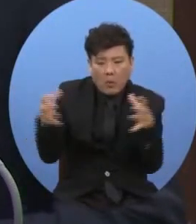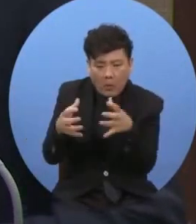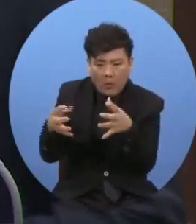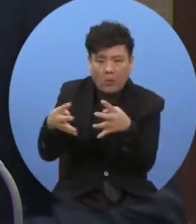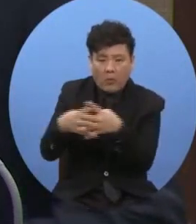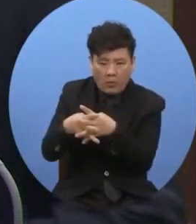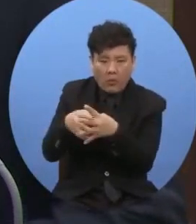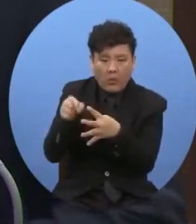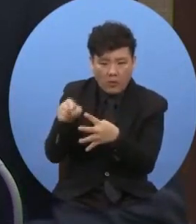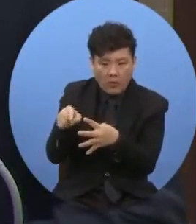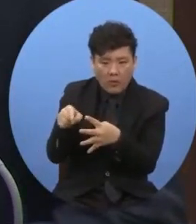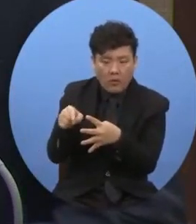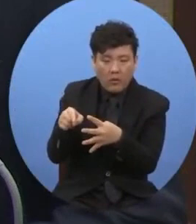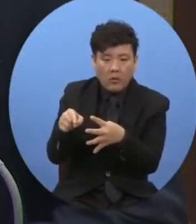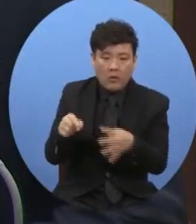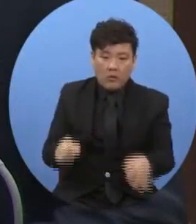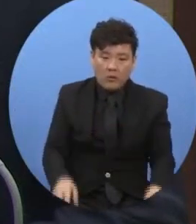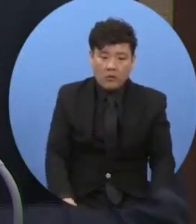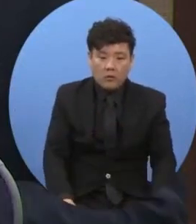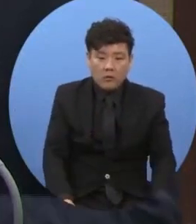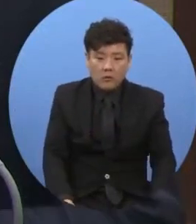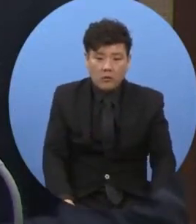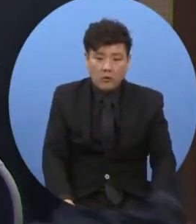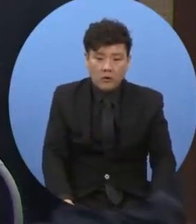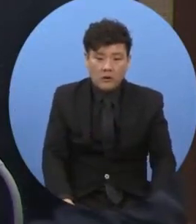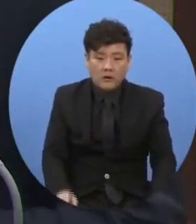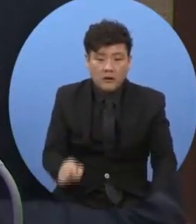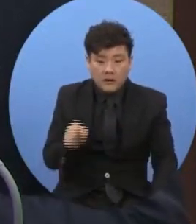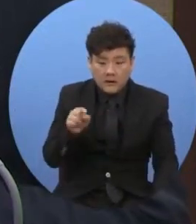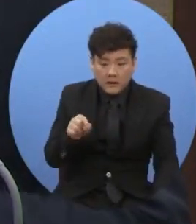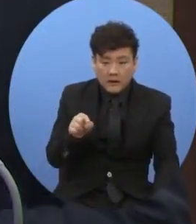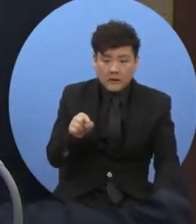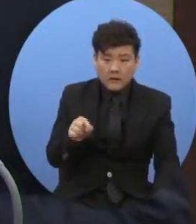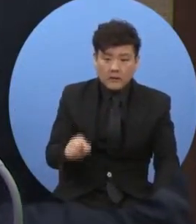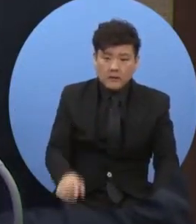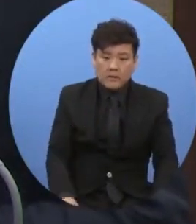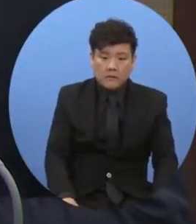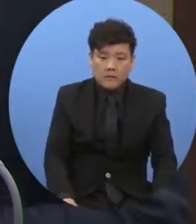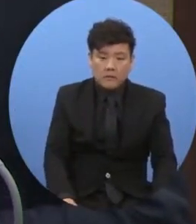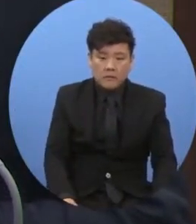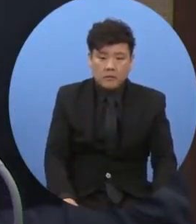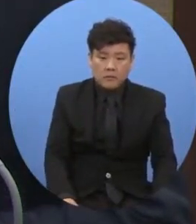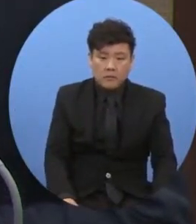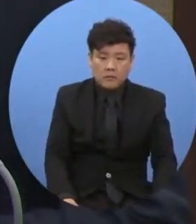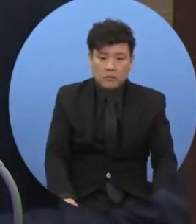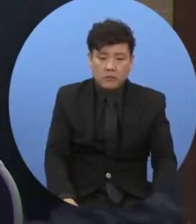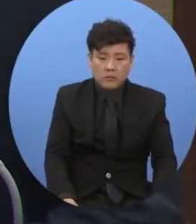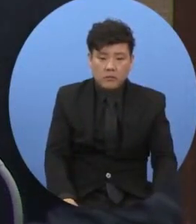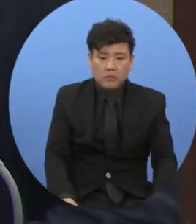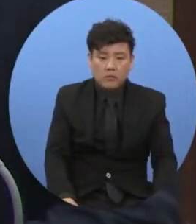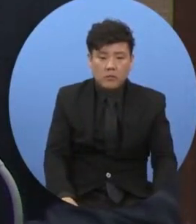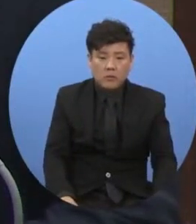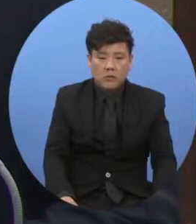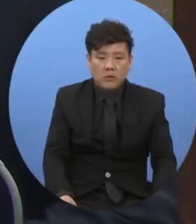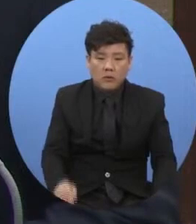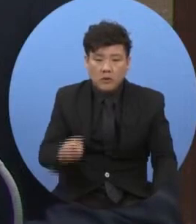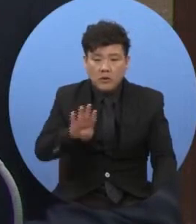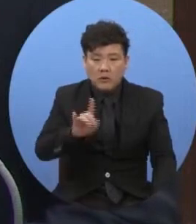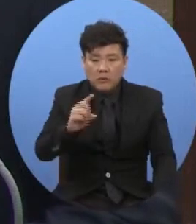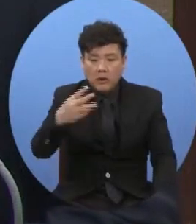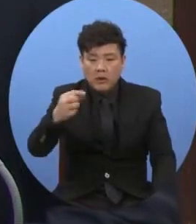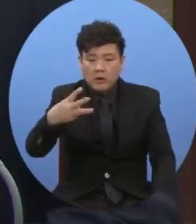녹색당이 9.15 티켓을 주장했다가 이제 좀 한시적으로 실행을 하고 이제 또 베를린의 한정에서 29유로